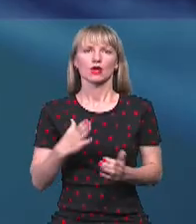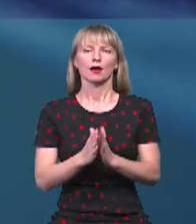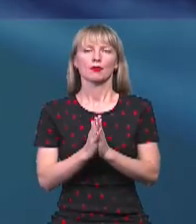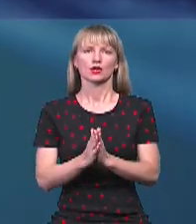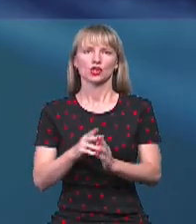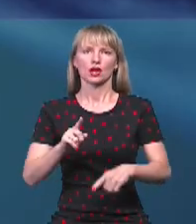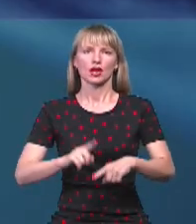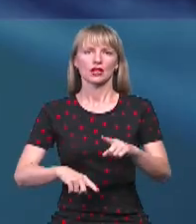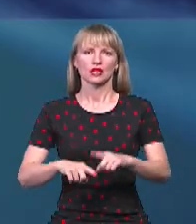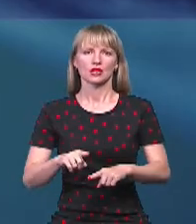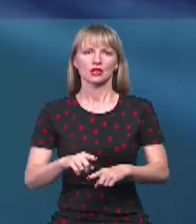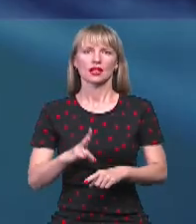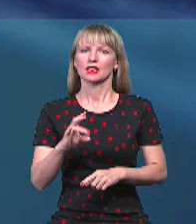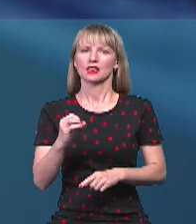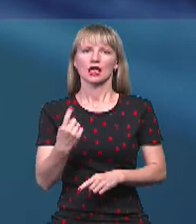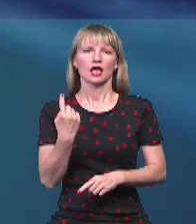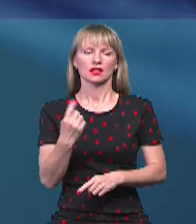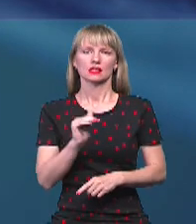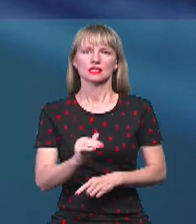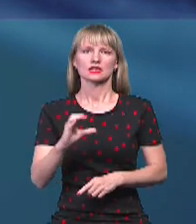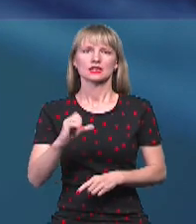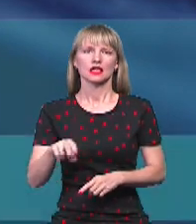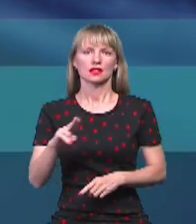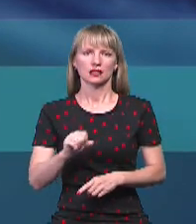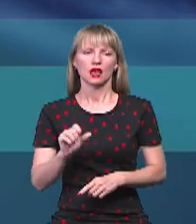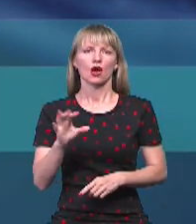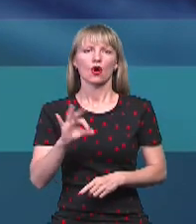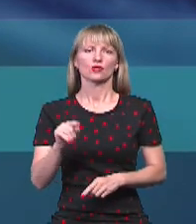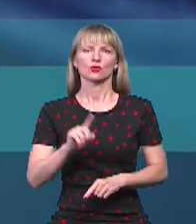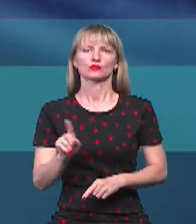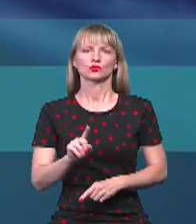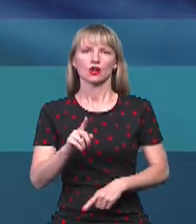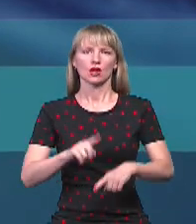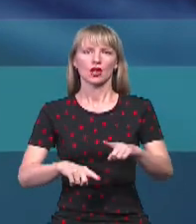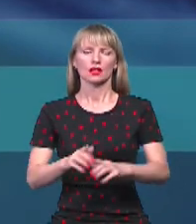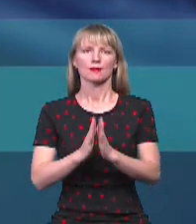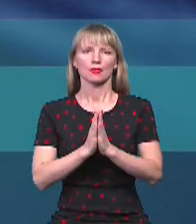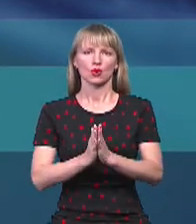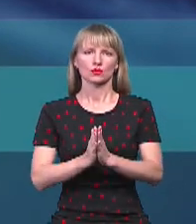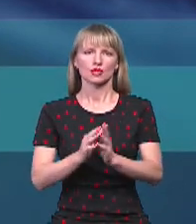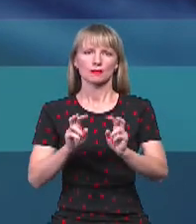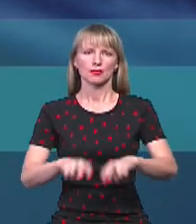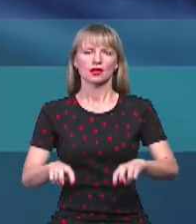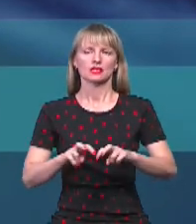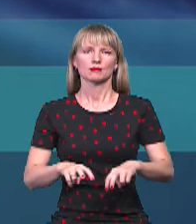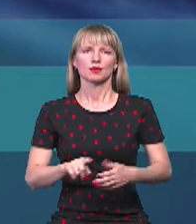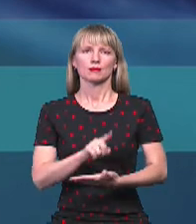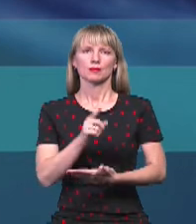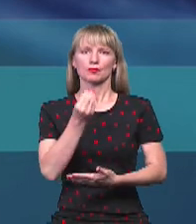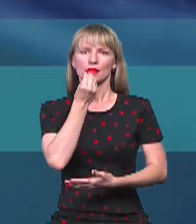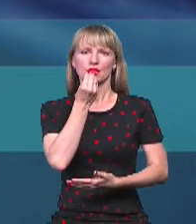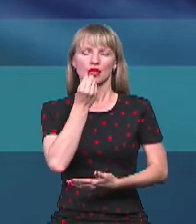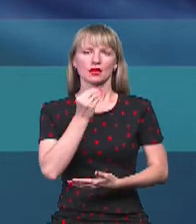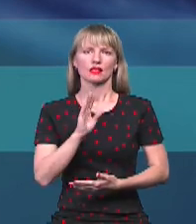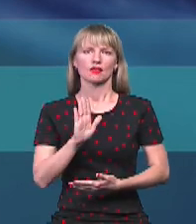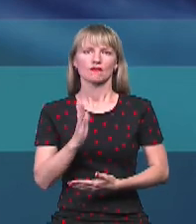обращение родителей, но ни одного детского сада, о том, что родители просят все-таки пересмотреть питание в